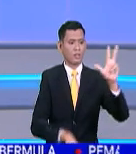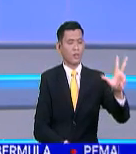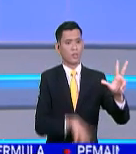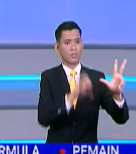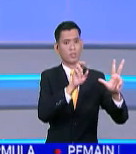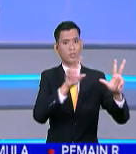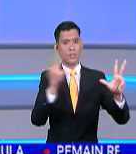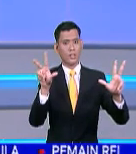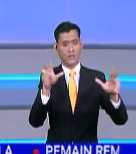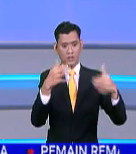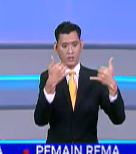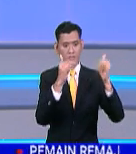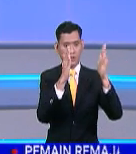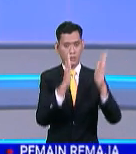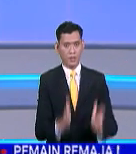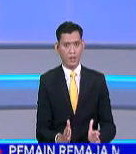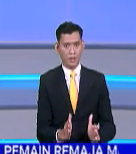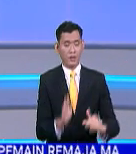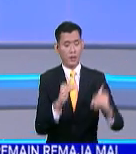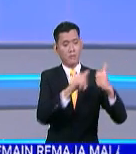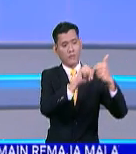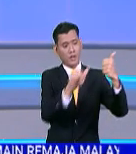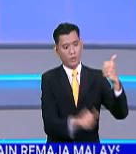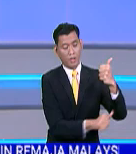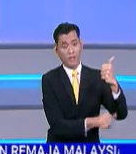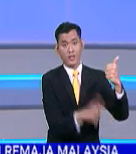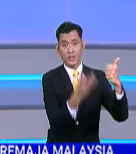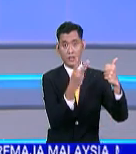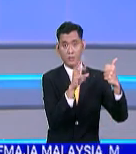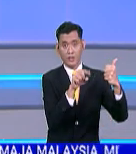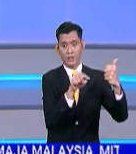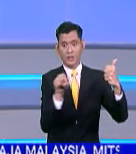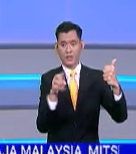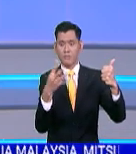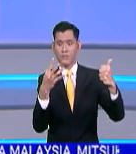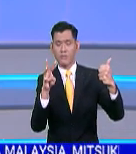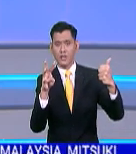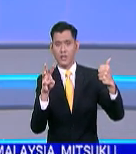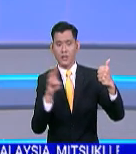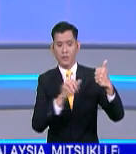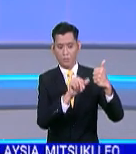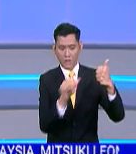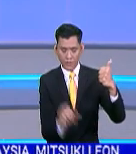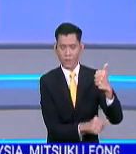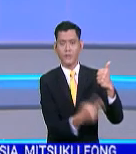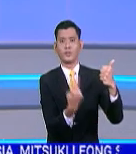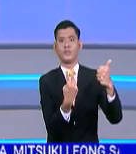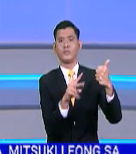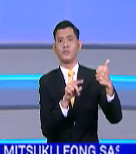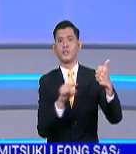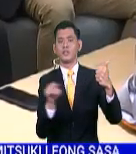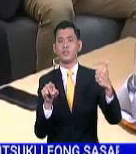menerusi kategori bawah 16 dan bawah 14 dan juga bawah 12 tahun.